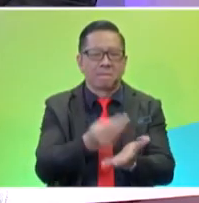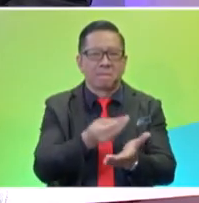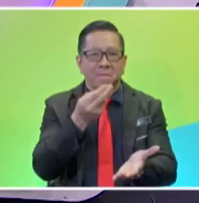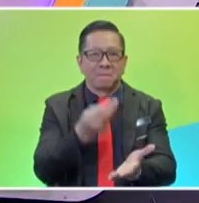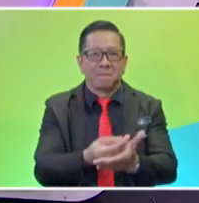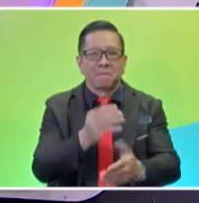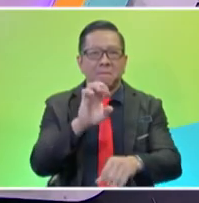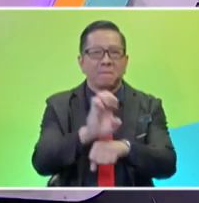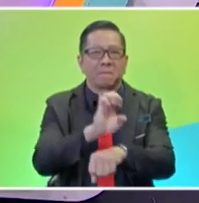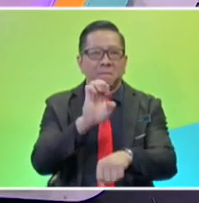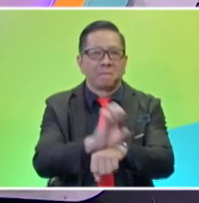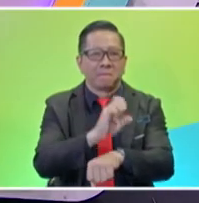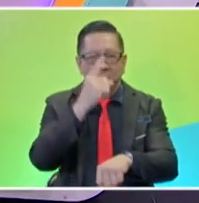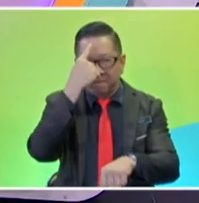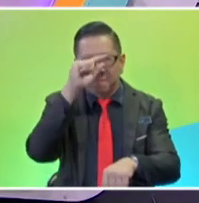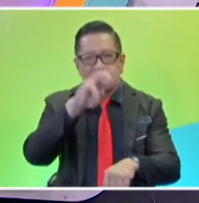mereka